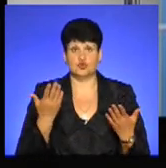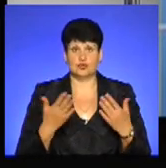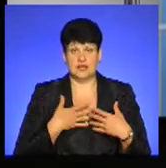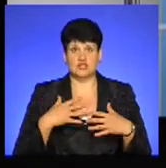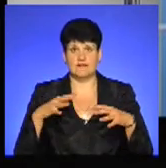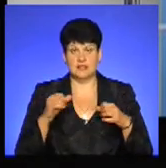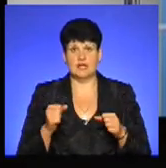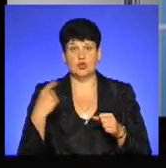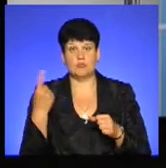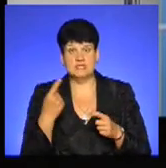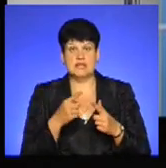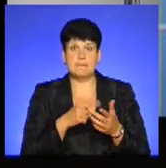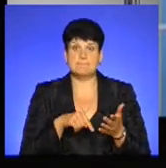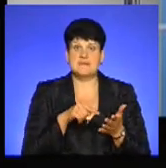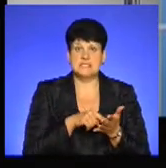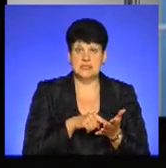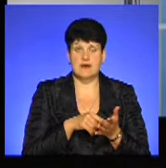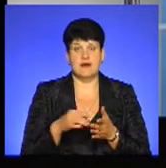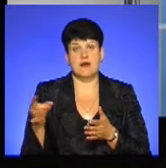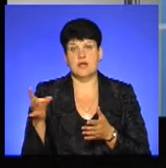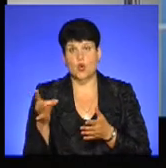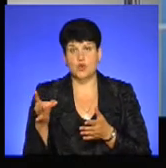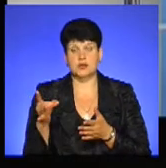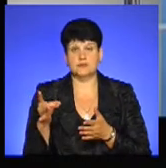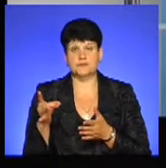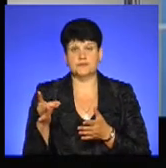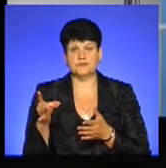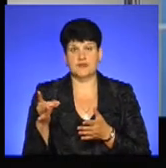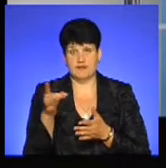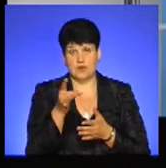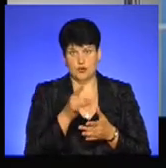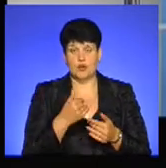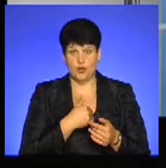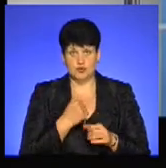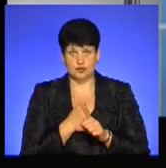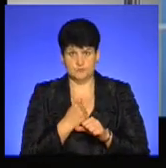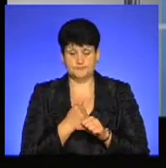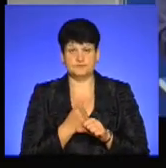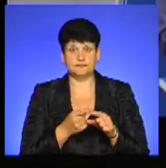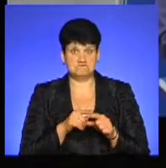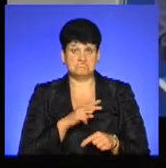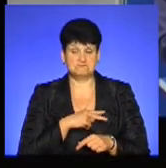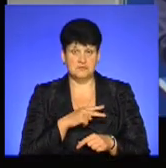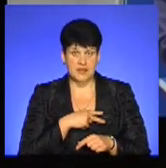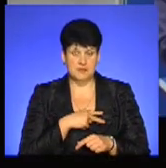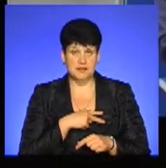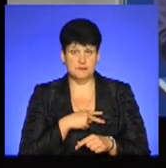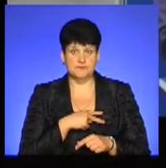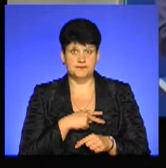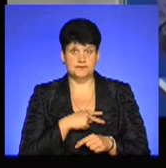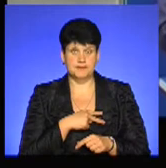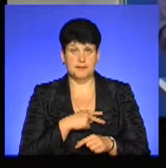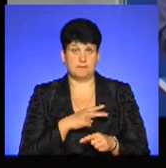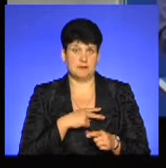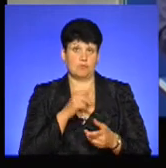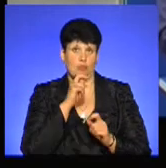обласна, міська і районна, в районах хоче запровадити такі премії, такі призи, такі